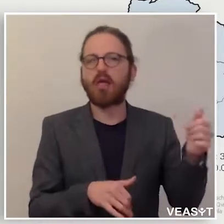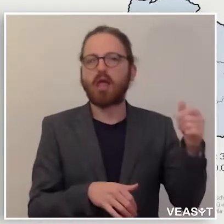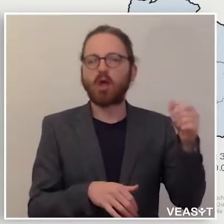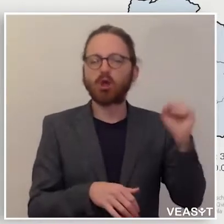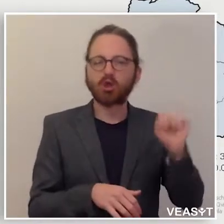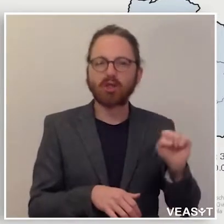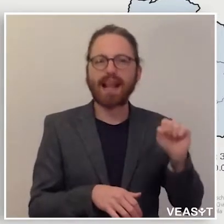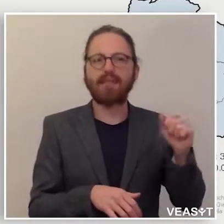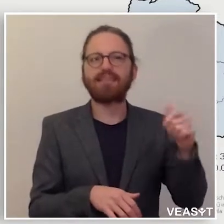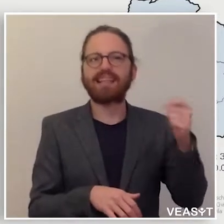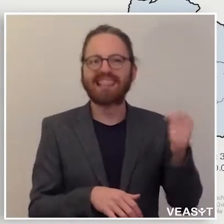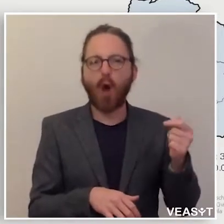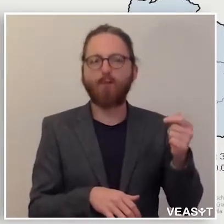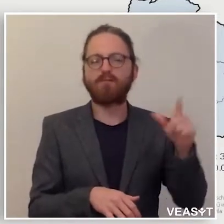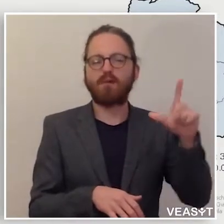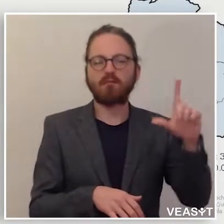nulla